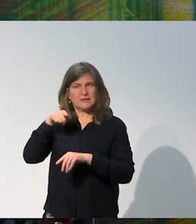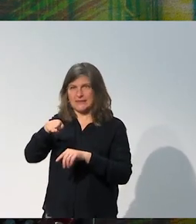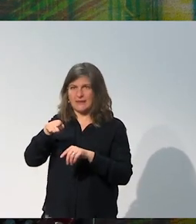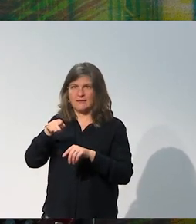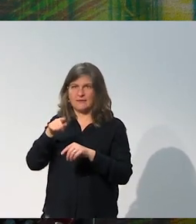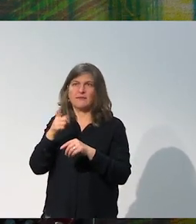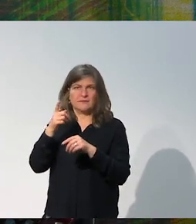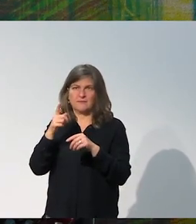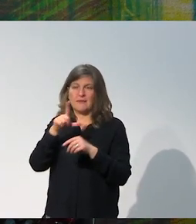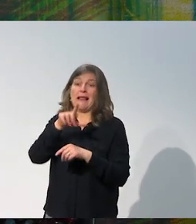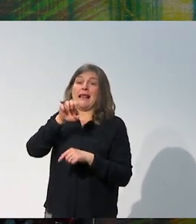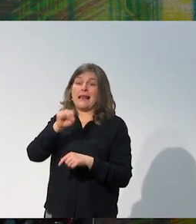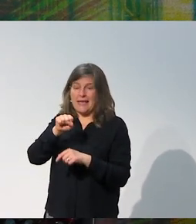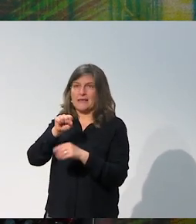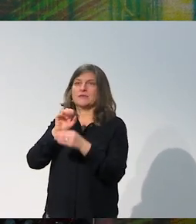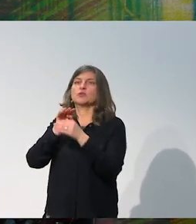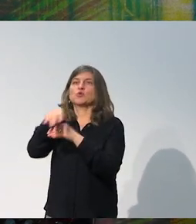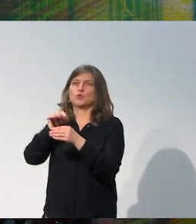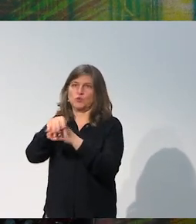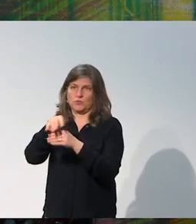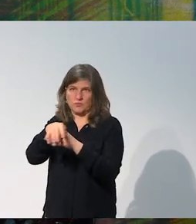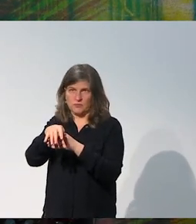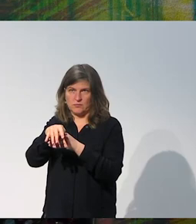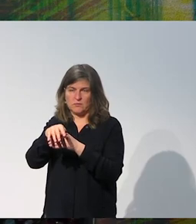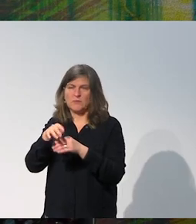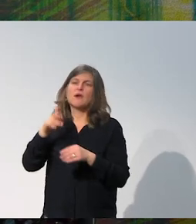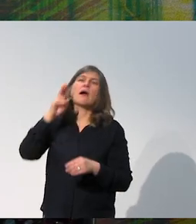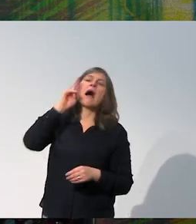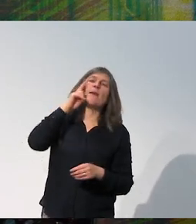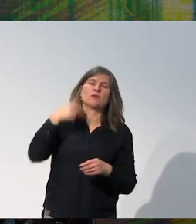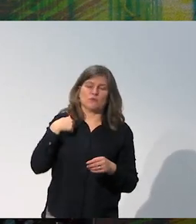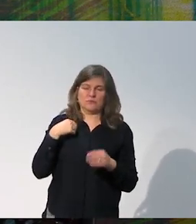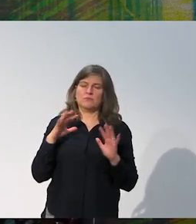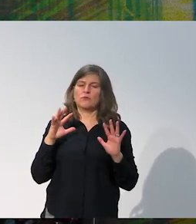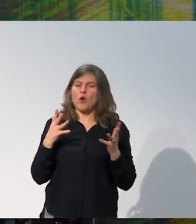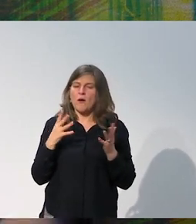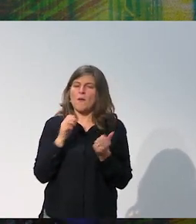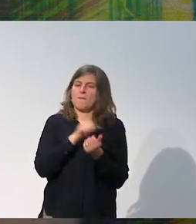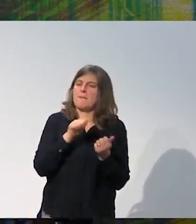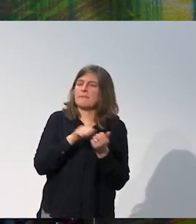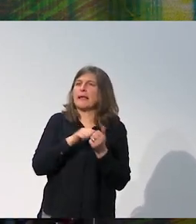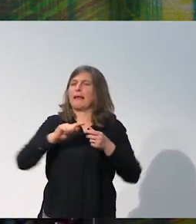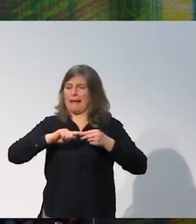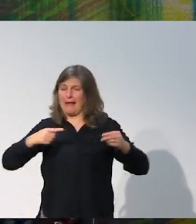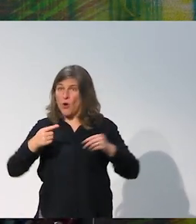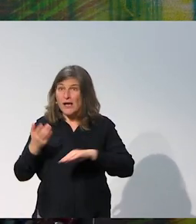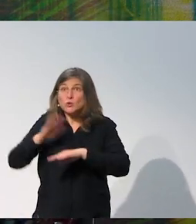Les Sources. Je n'ouvre pas le chantier papier-crayon. Habituellement, c'est papier-crayon. Là, ce n'est pas papier-crayon. C'est